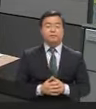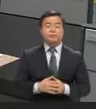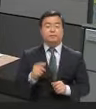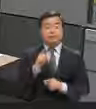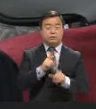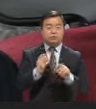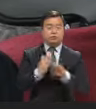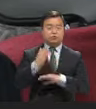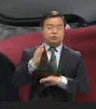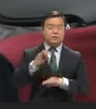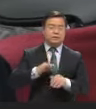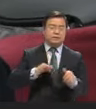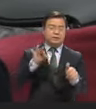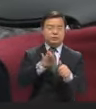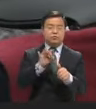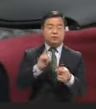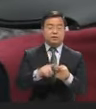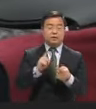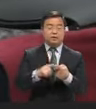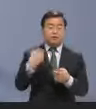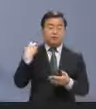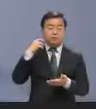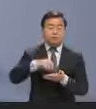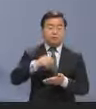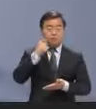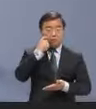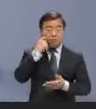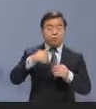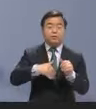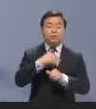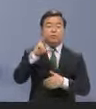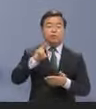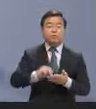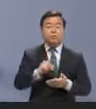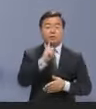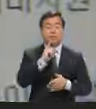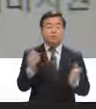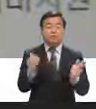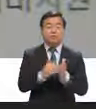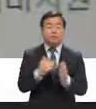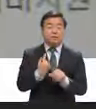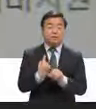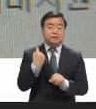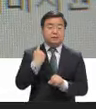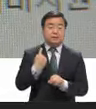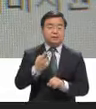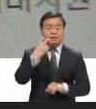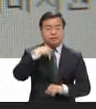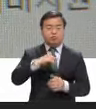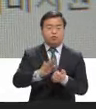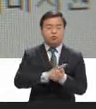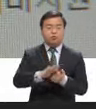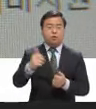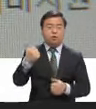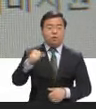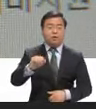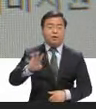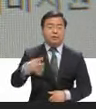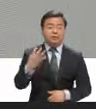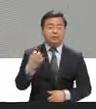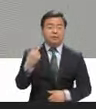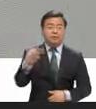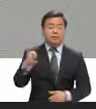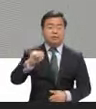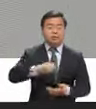금액을 환수할 수 있는 규정이 없는 점도 문제입니다. 그 결과 지난해 이중 수혜자 5만여 명이 442억여 원을